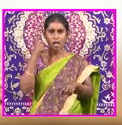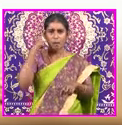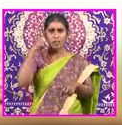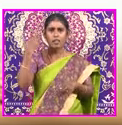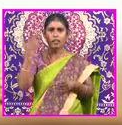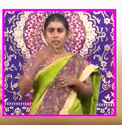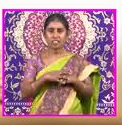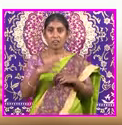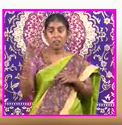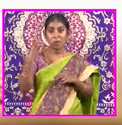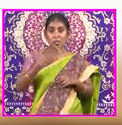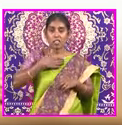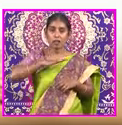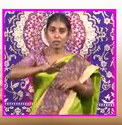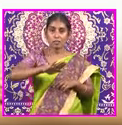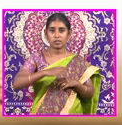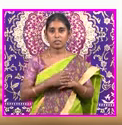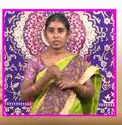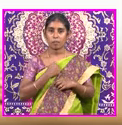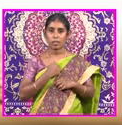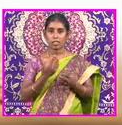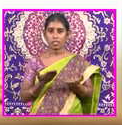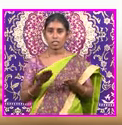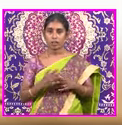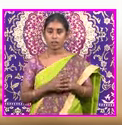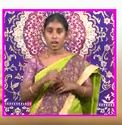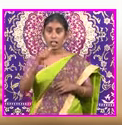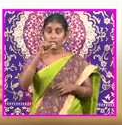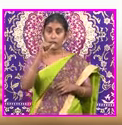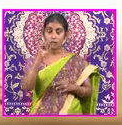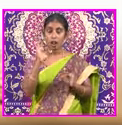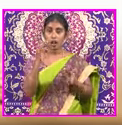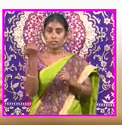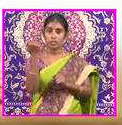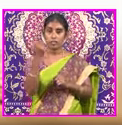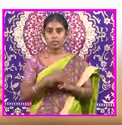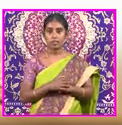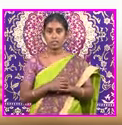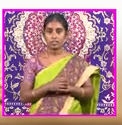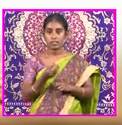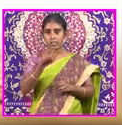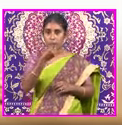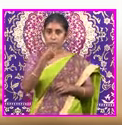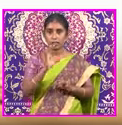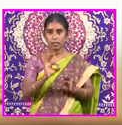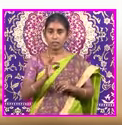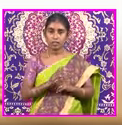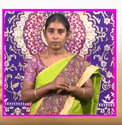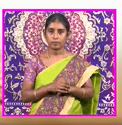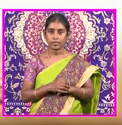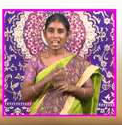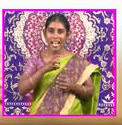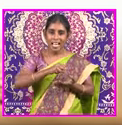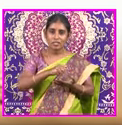வெப்பத்தை தவிர்ப்பதற்காக நமக்கு தேவையான நீர் ஆதாரமுள்ள சத்தான உணவை எடுத்து பண்ணாமல், உதாரணத்துக்கு கஞ்சி,